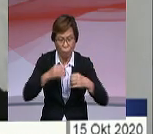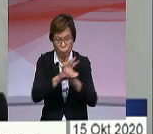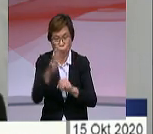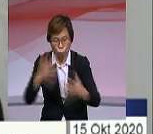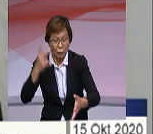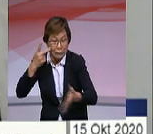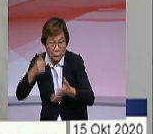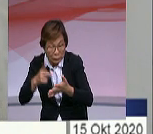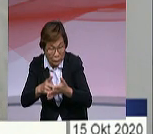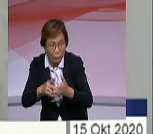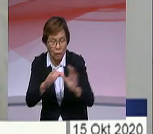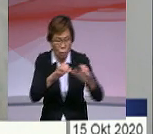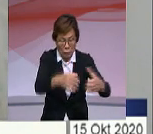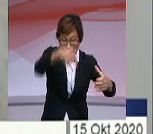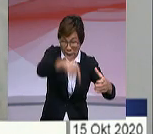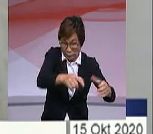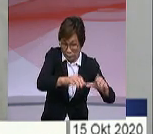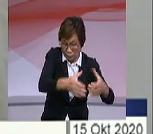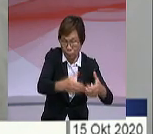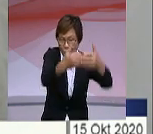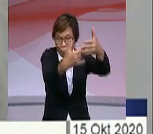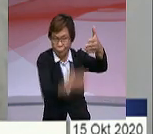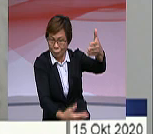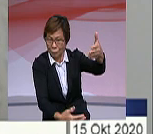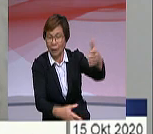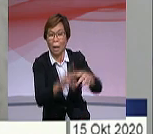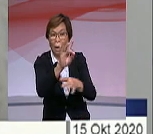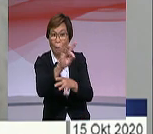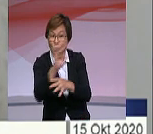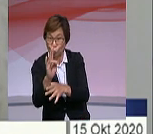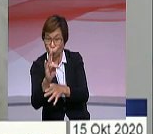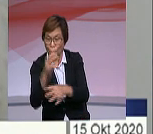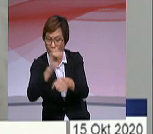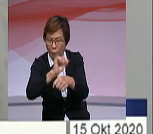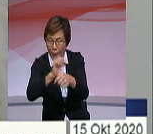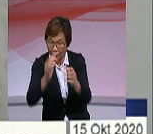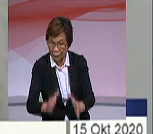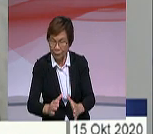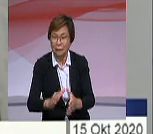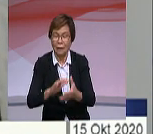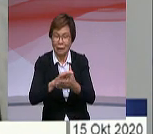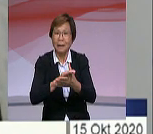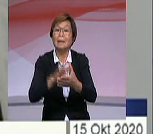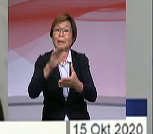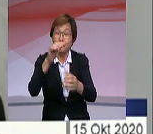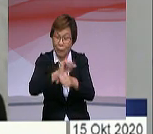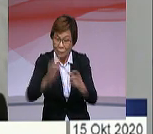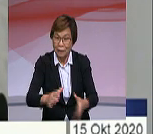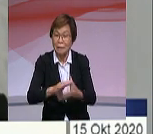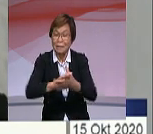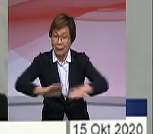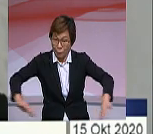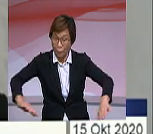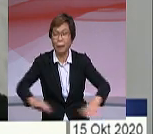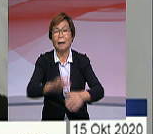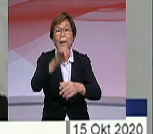telah dikesan dalam kluster ini adalah seperti berikut. 87 pekerja keselamatan, 18